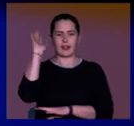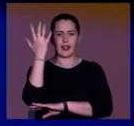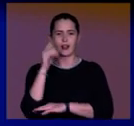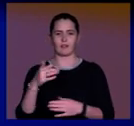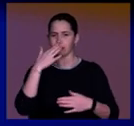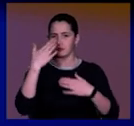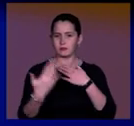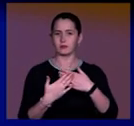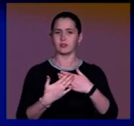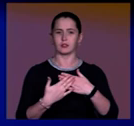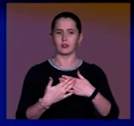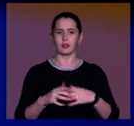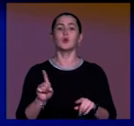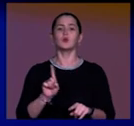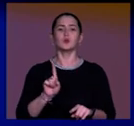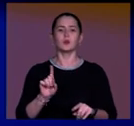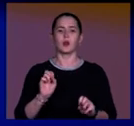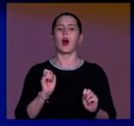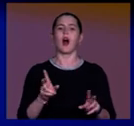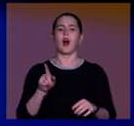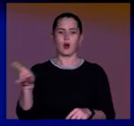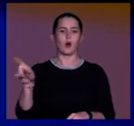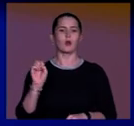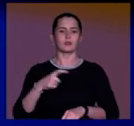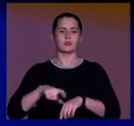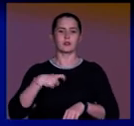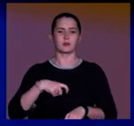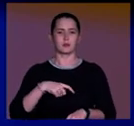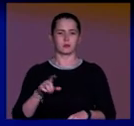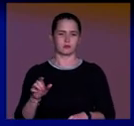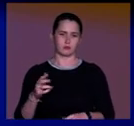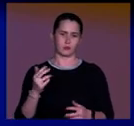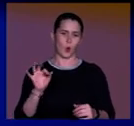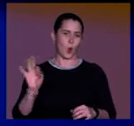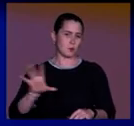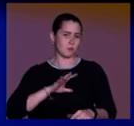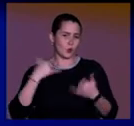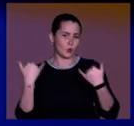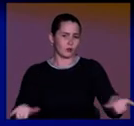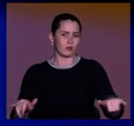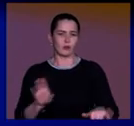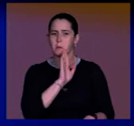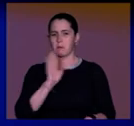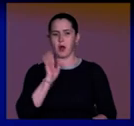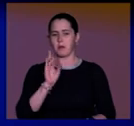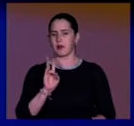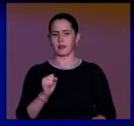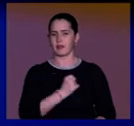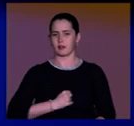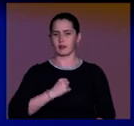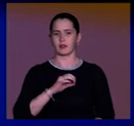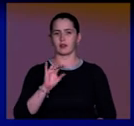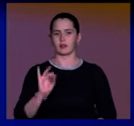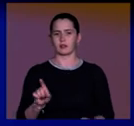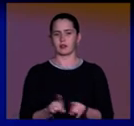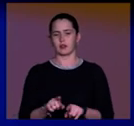ну как алёша сказала она хорошо у тебя алёша был удивлен что мама не сердится и говорит